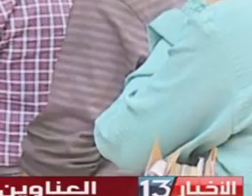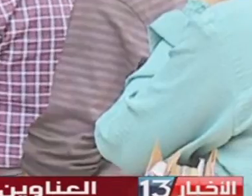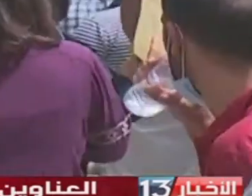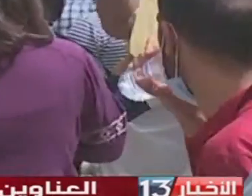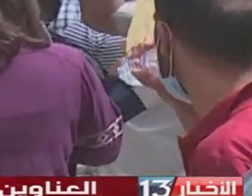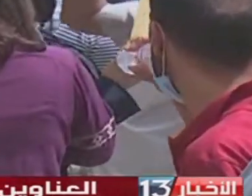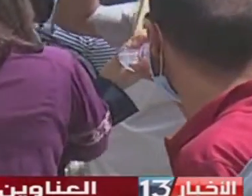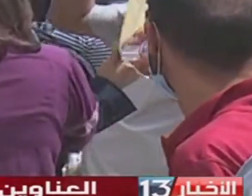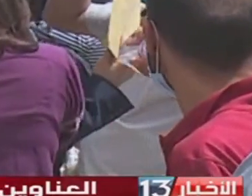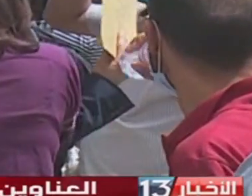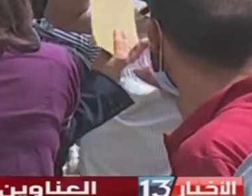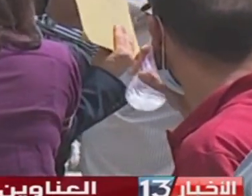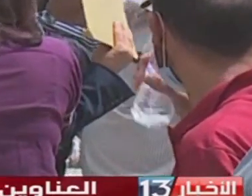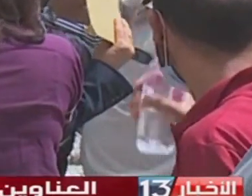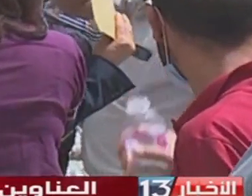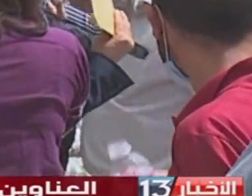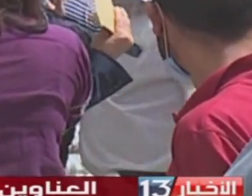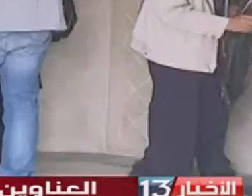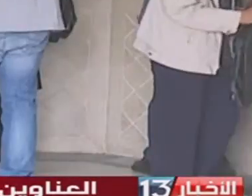وتظهر المواطنين